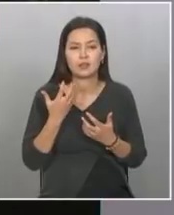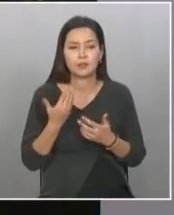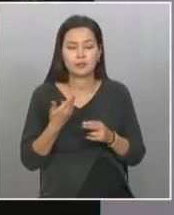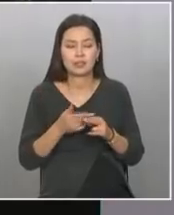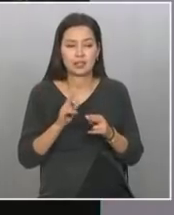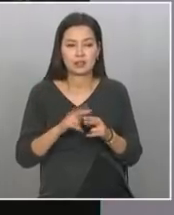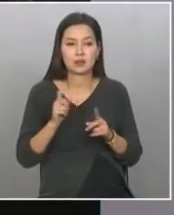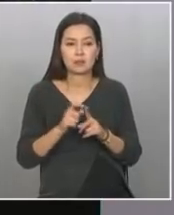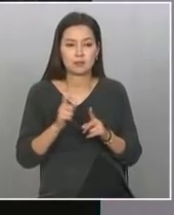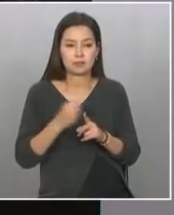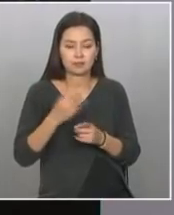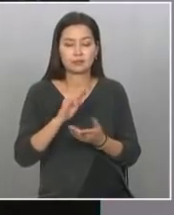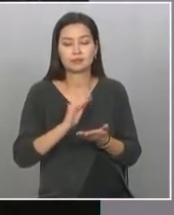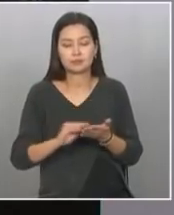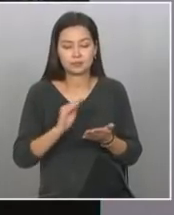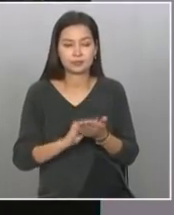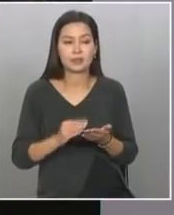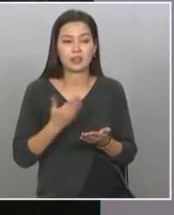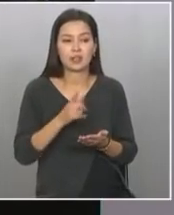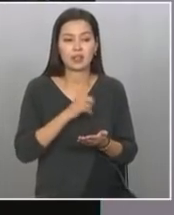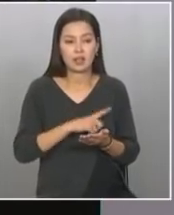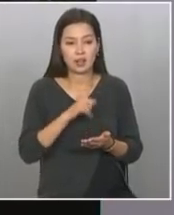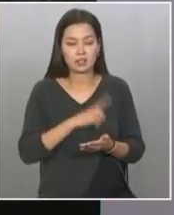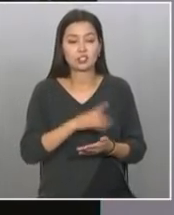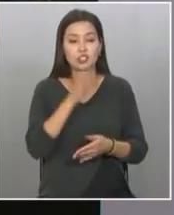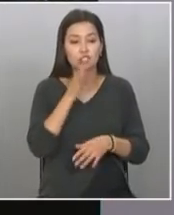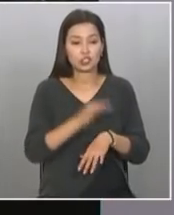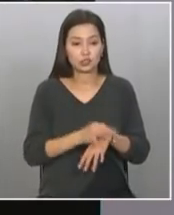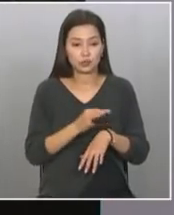эти прилагательные описывают характер часов.